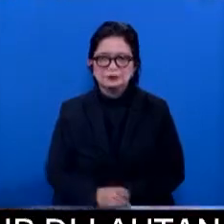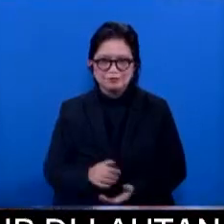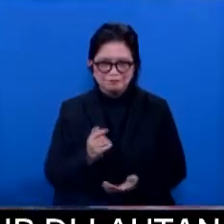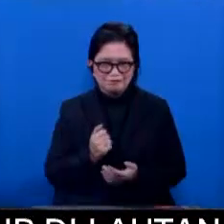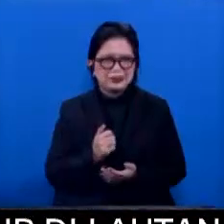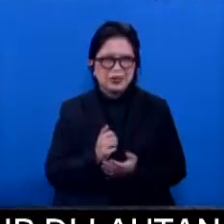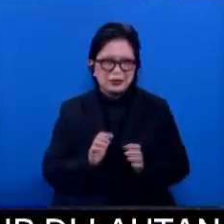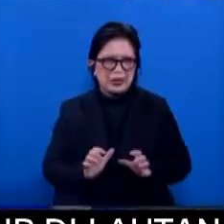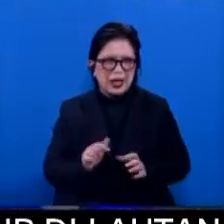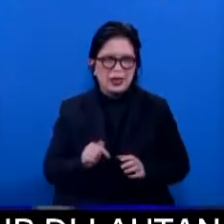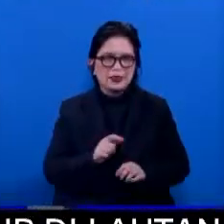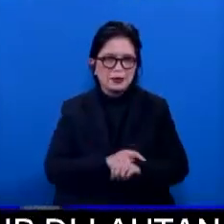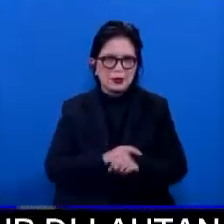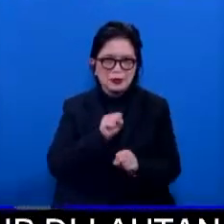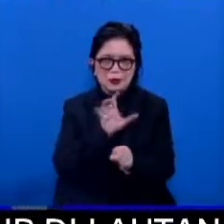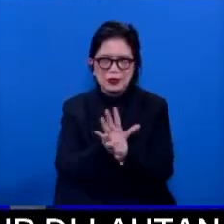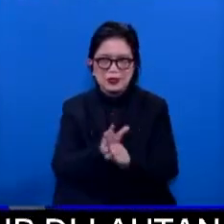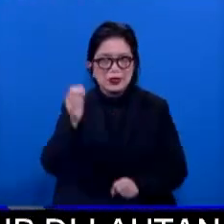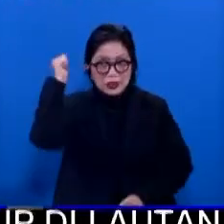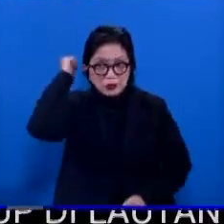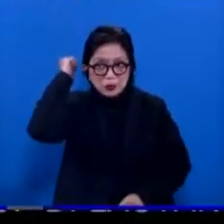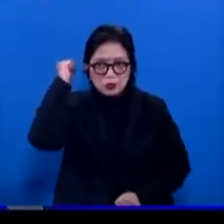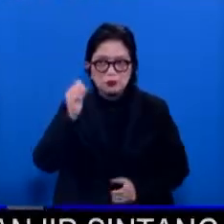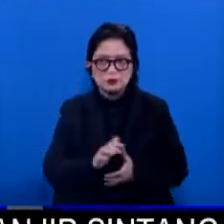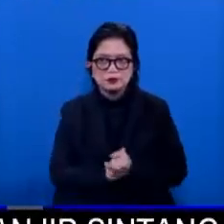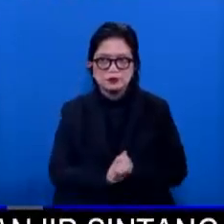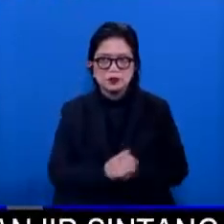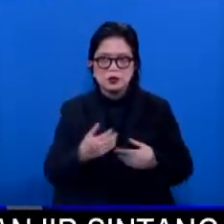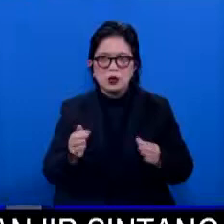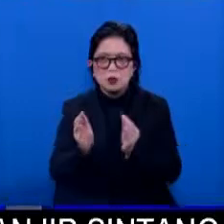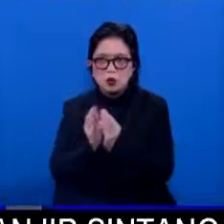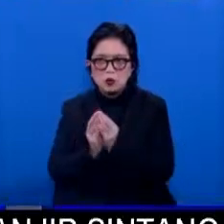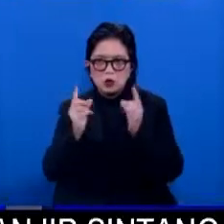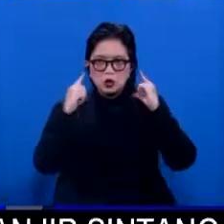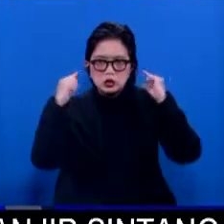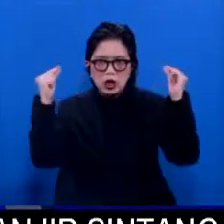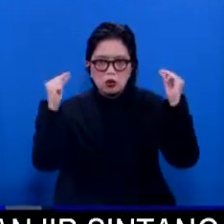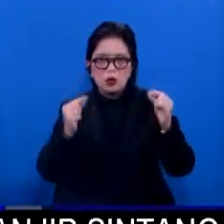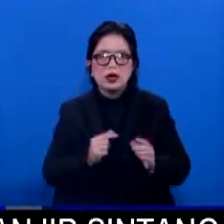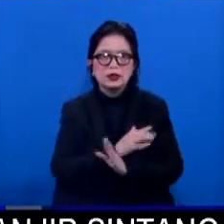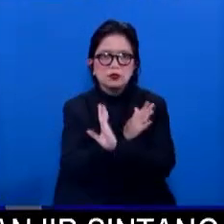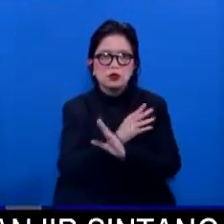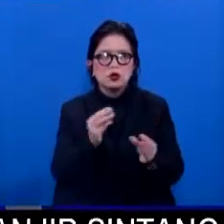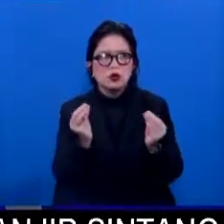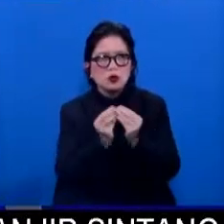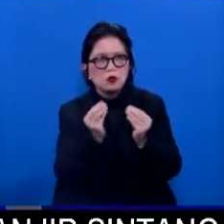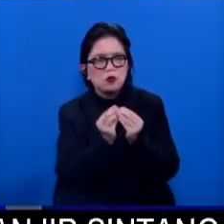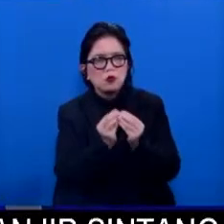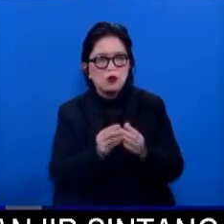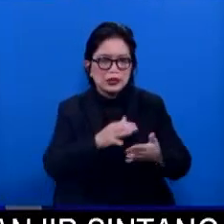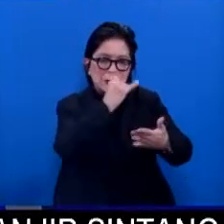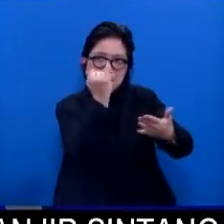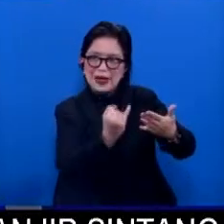COVID-19, sejumlah ibu-ibu di Kampung Bremi, Kecamatan Mayangan, Kota Probolinggo, Jawa Timur, berkreasi membuat batik di atas kaos. Meski